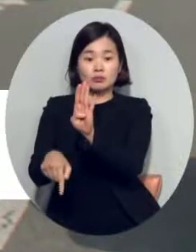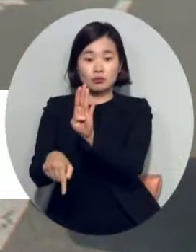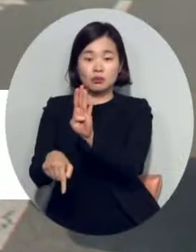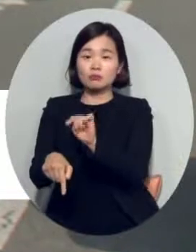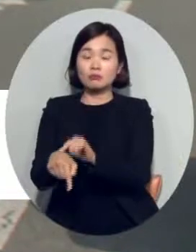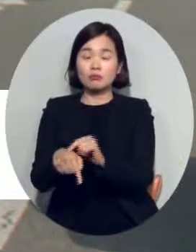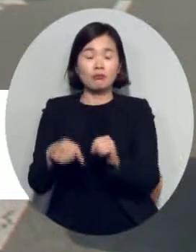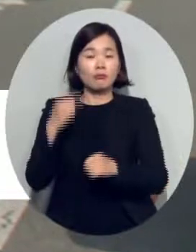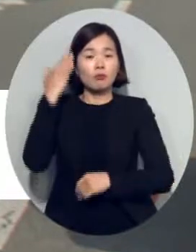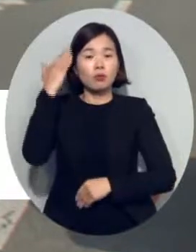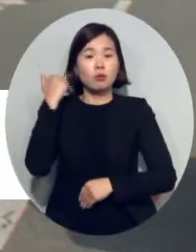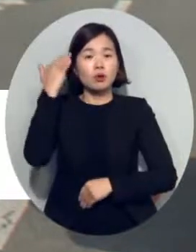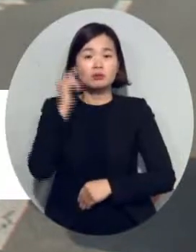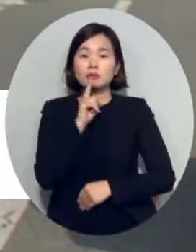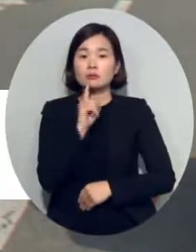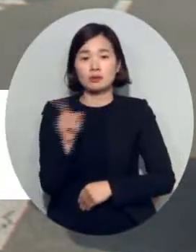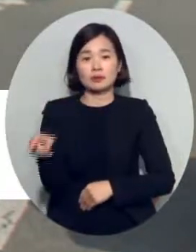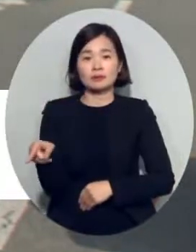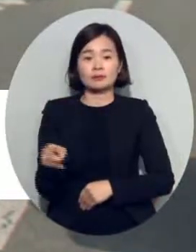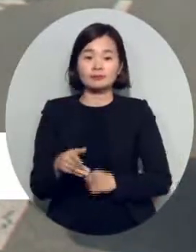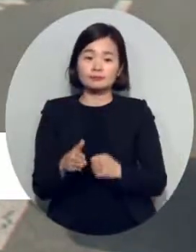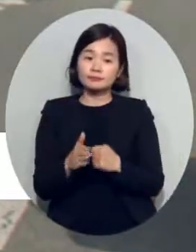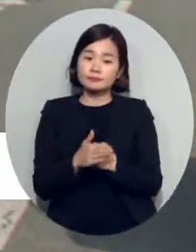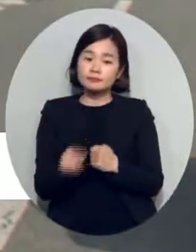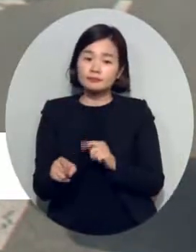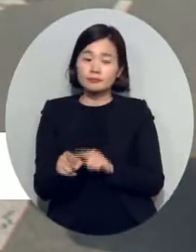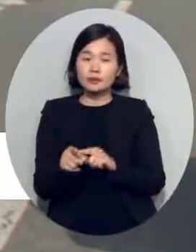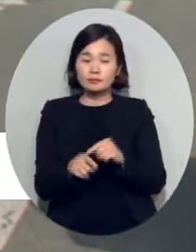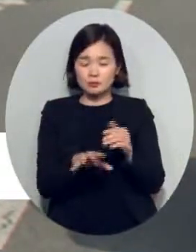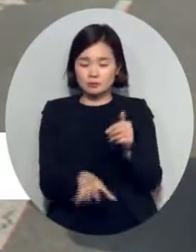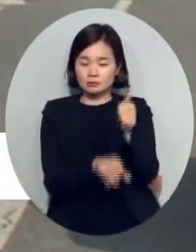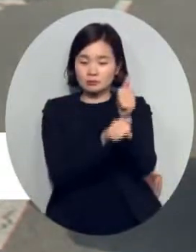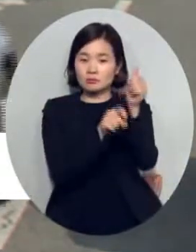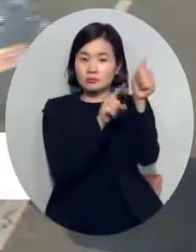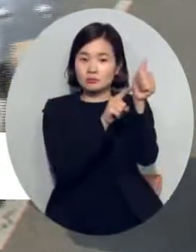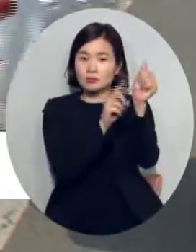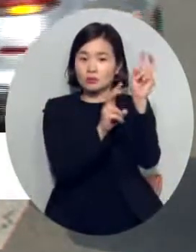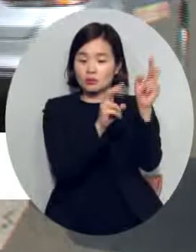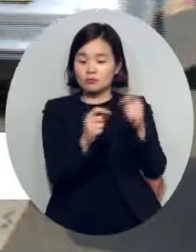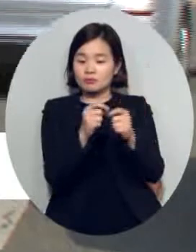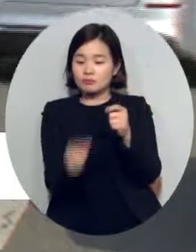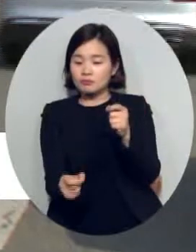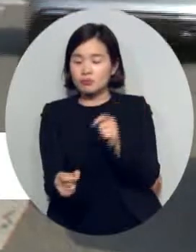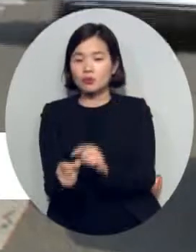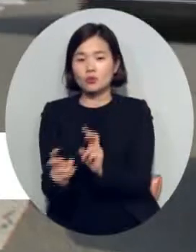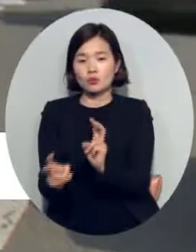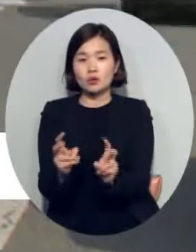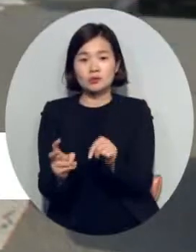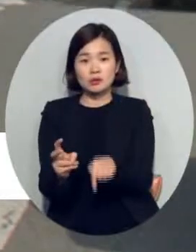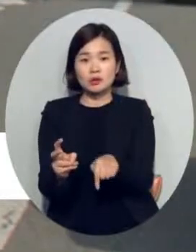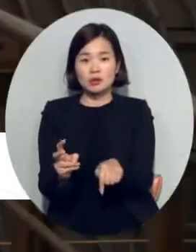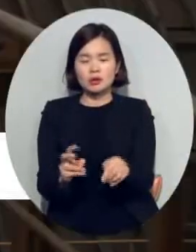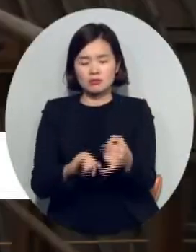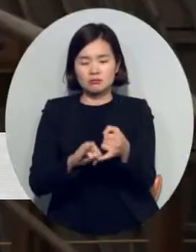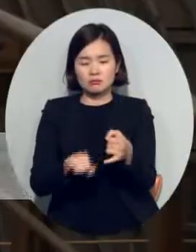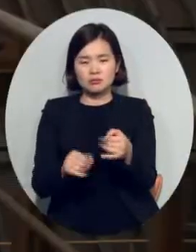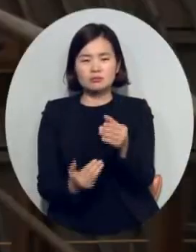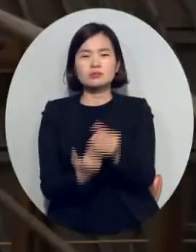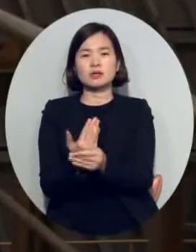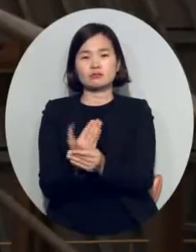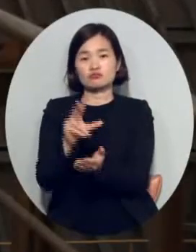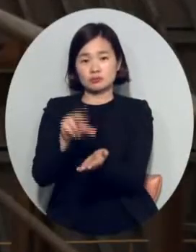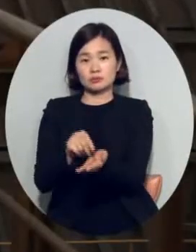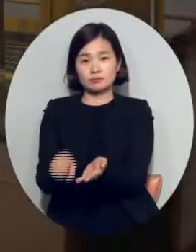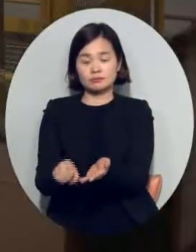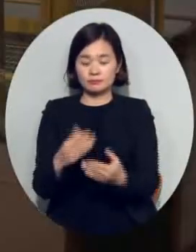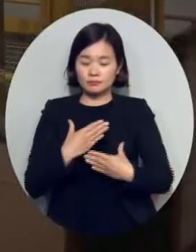전혀 몰랐다 이런 거였습니다 이것은 원 층 다층 구조 가 아니었다면 은 발생할 수 없는 안전